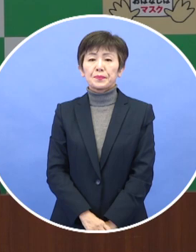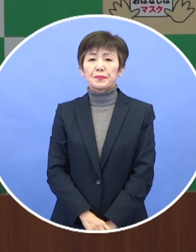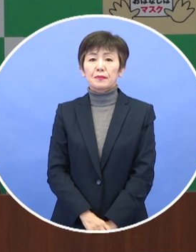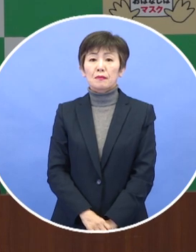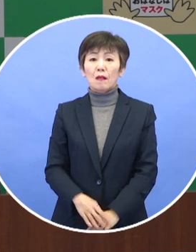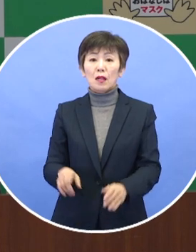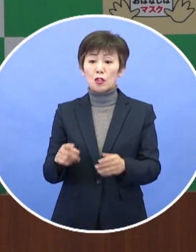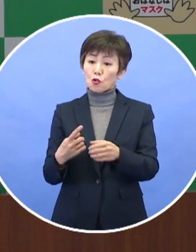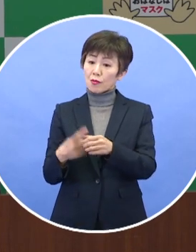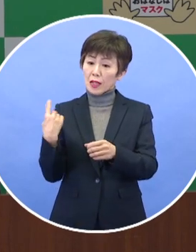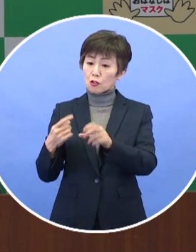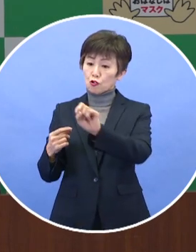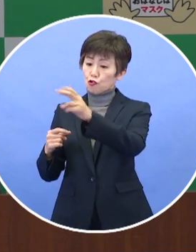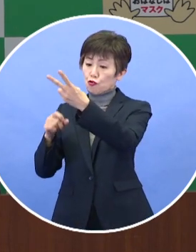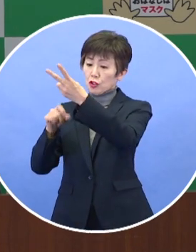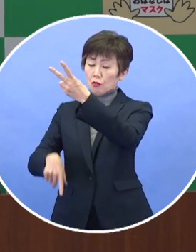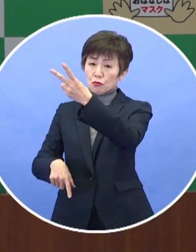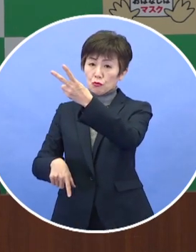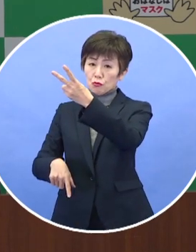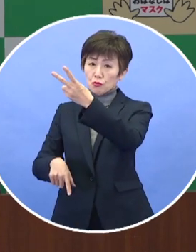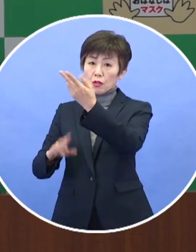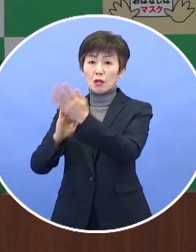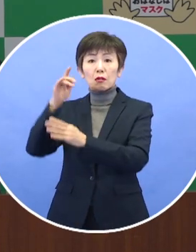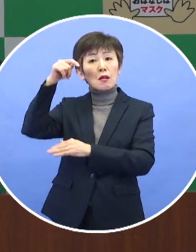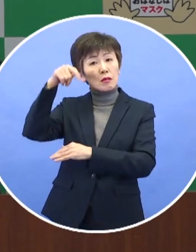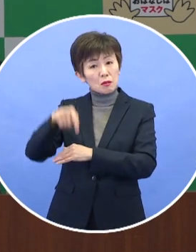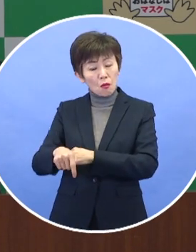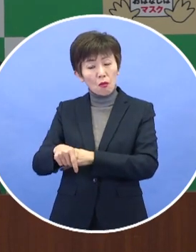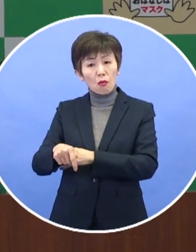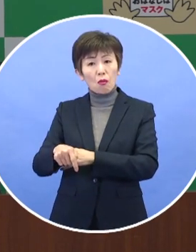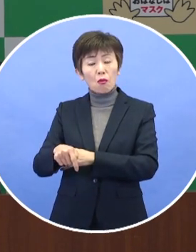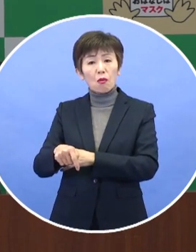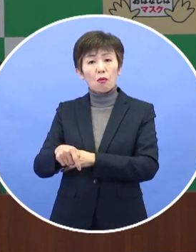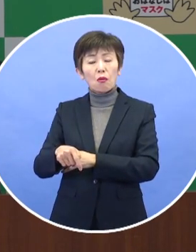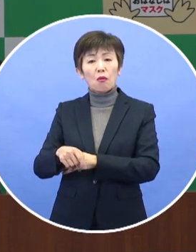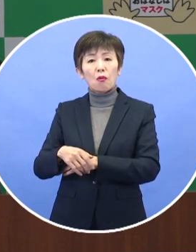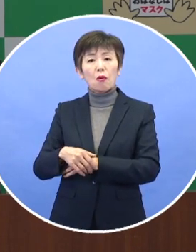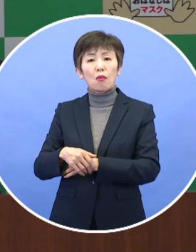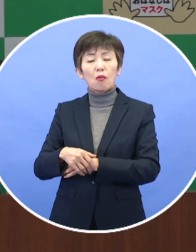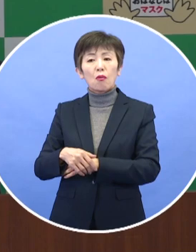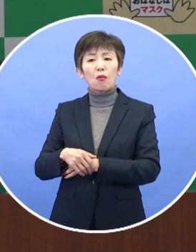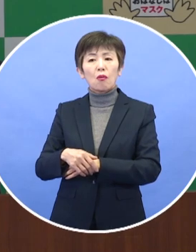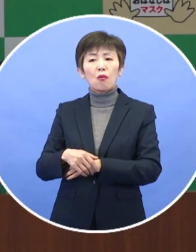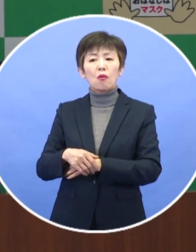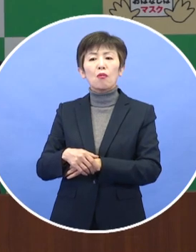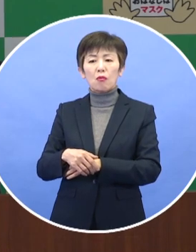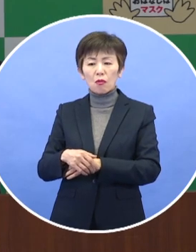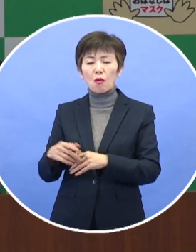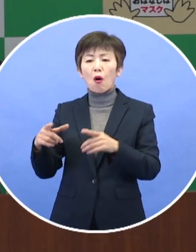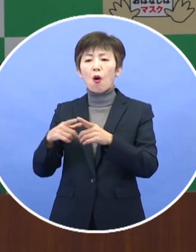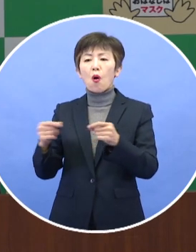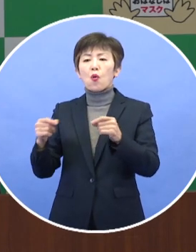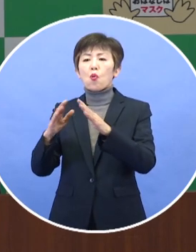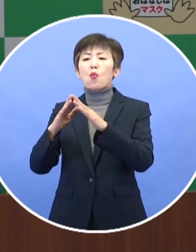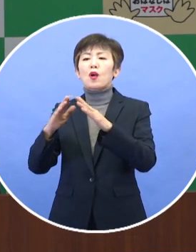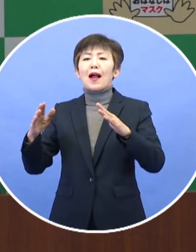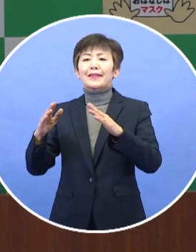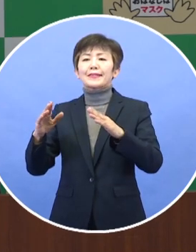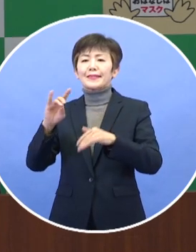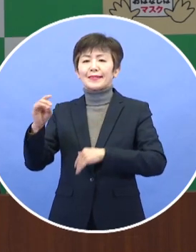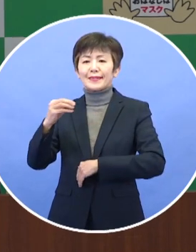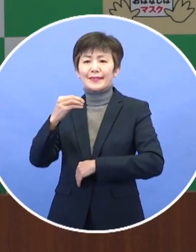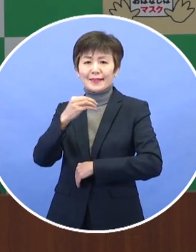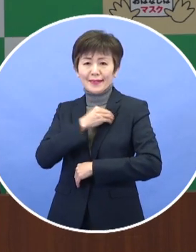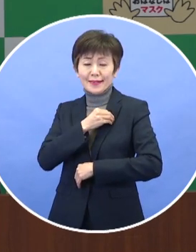これまで昨年の12月でしたか、私は県内のですね、先日国会議員の先生方とともにですね、経済産業省